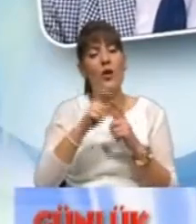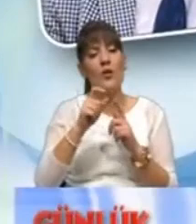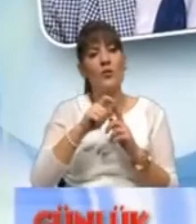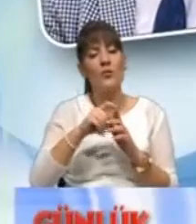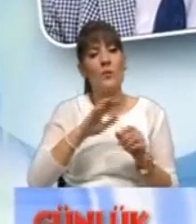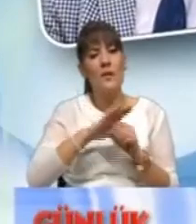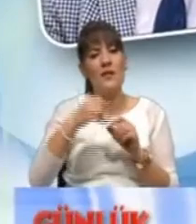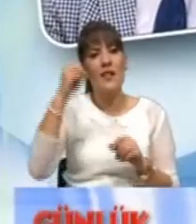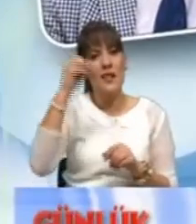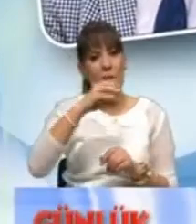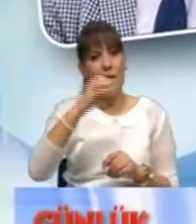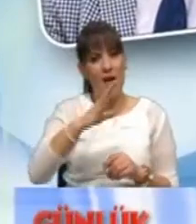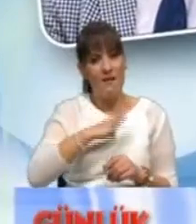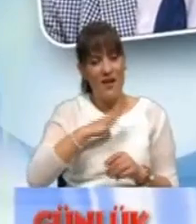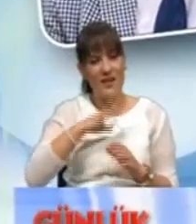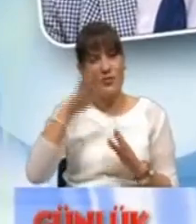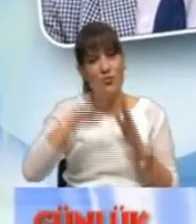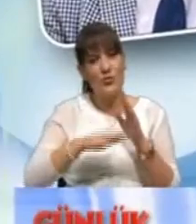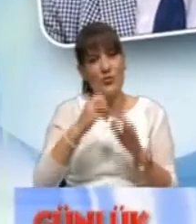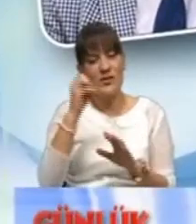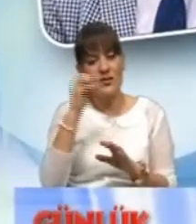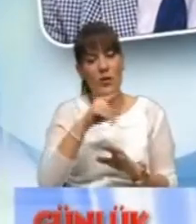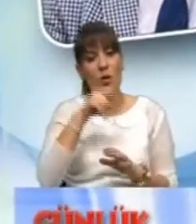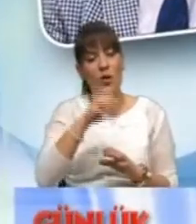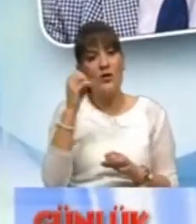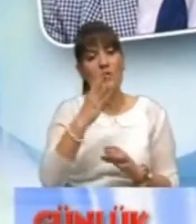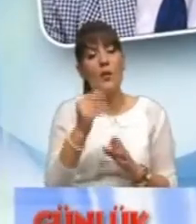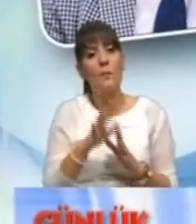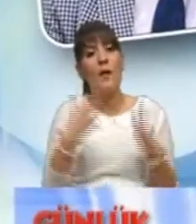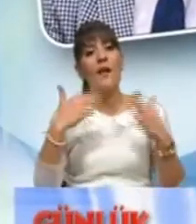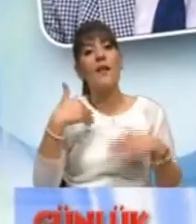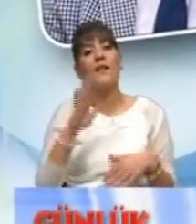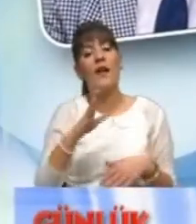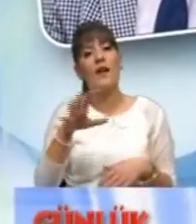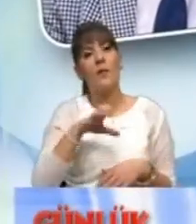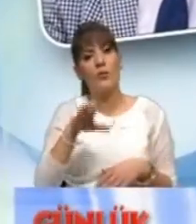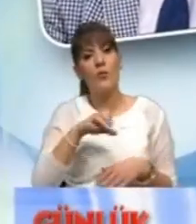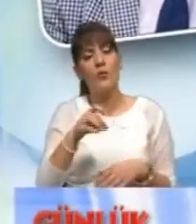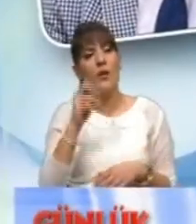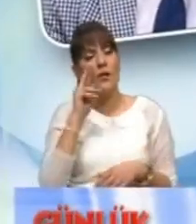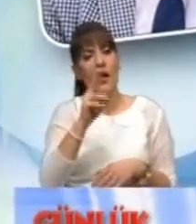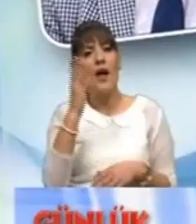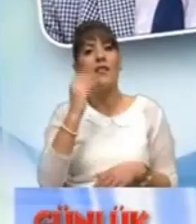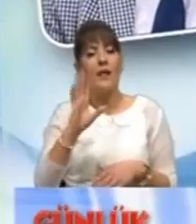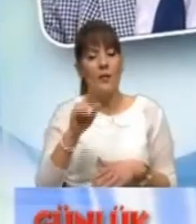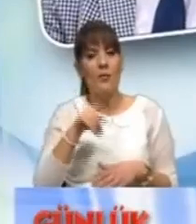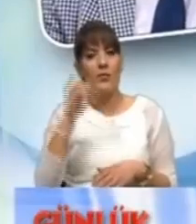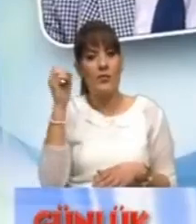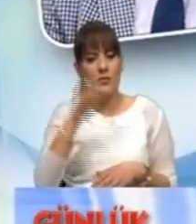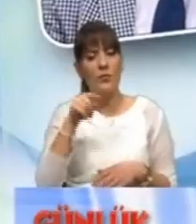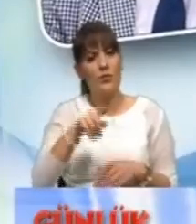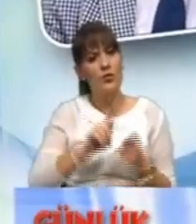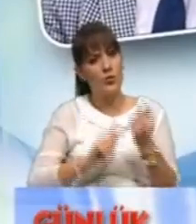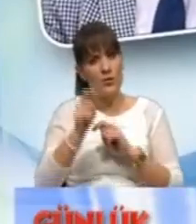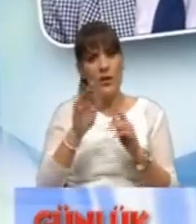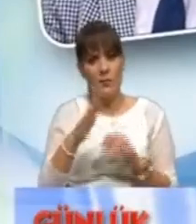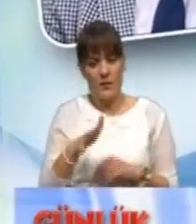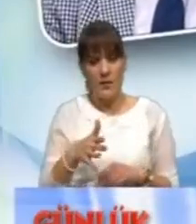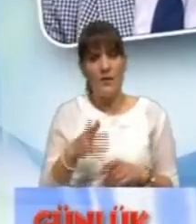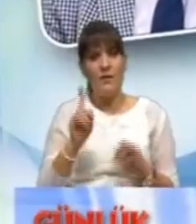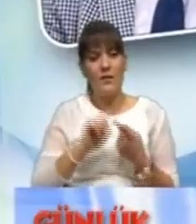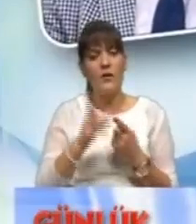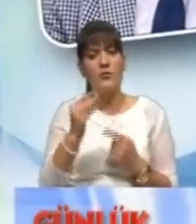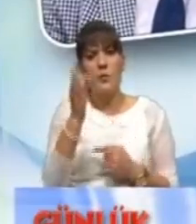basınçlı lambalar var. Onlardan kullanırlarsa da o ışıklar çok parlak değil ve kaplumbağalar etkilenmiyor bu ışıklardan. Bunlardan kullanabilirler